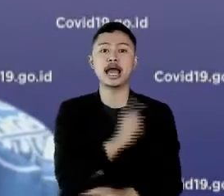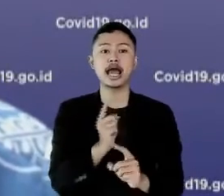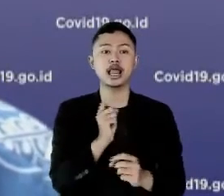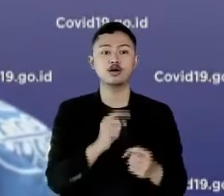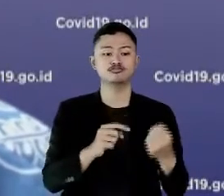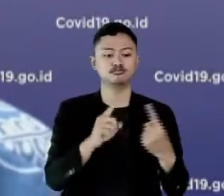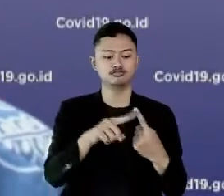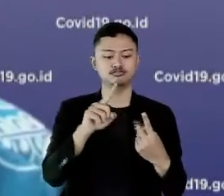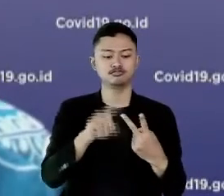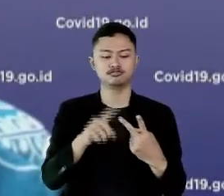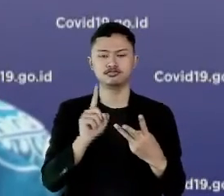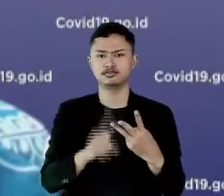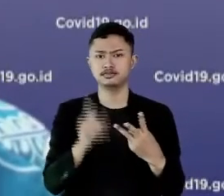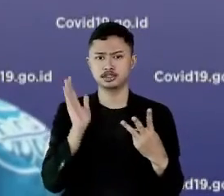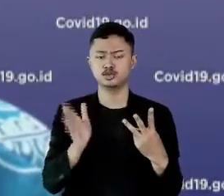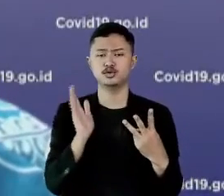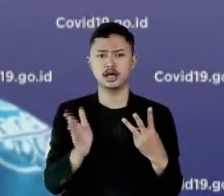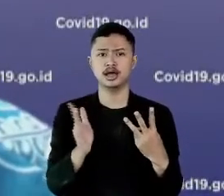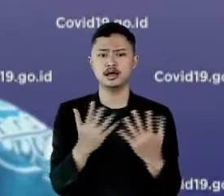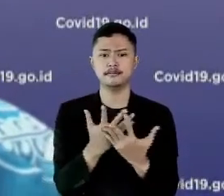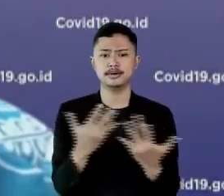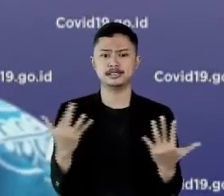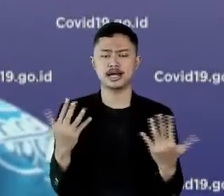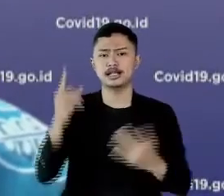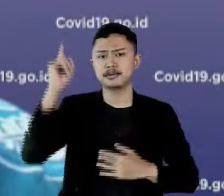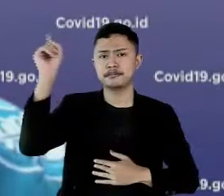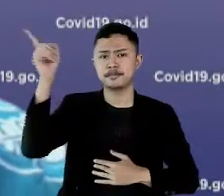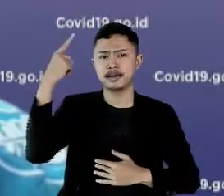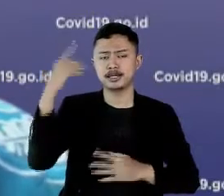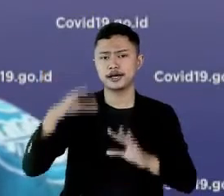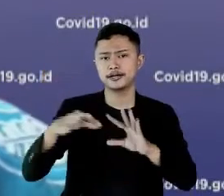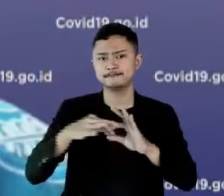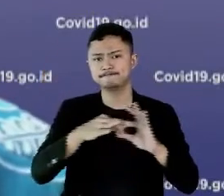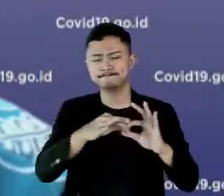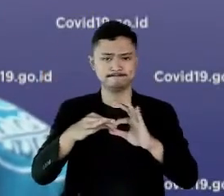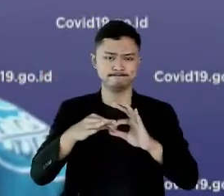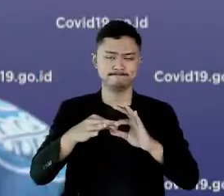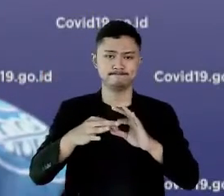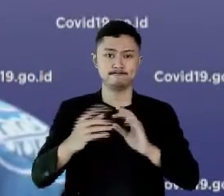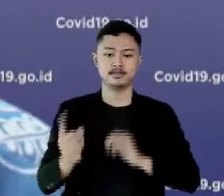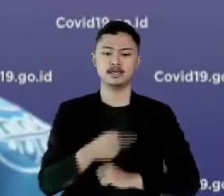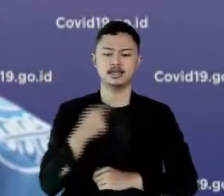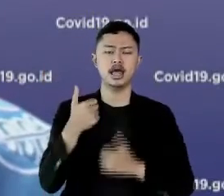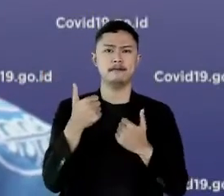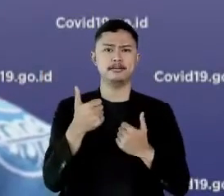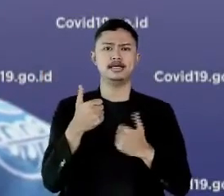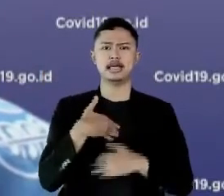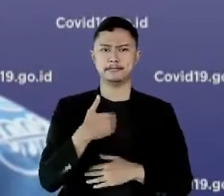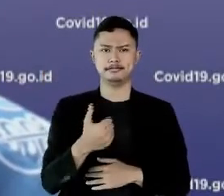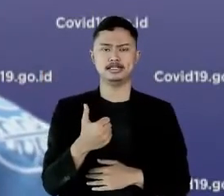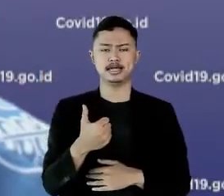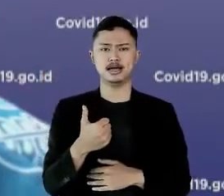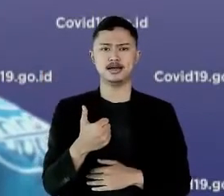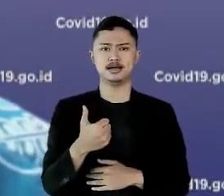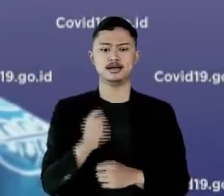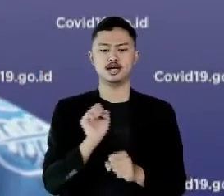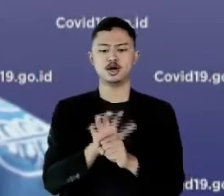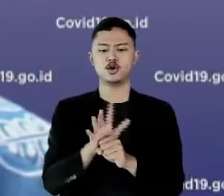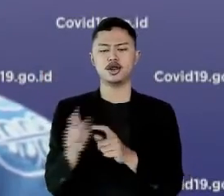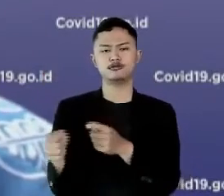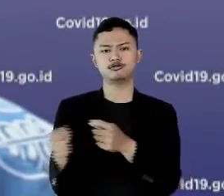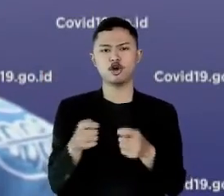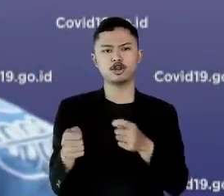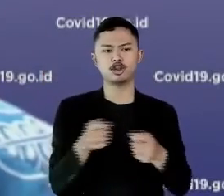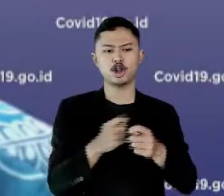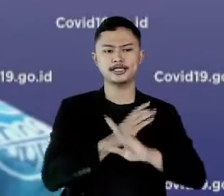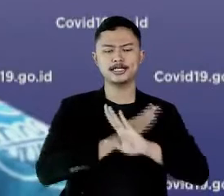kita lakukan bersama-sama, masyarakat dan pemerintah, kita pasti bisa untuk tetap mengendalikan pandemi ini